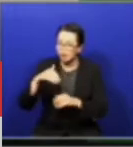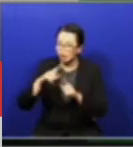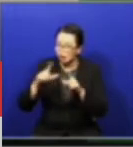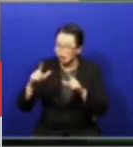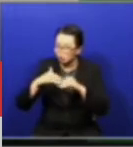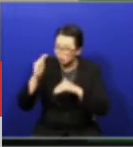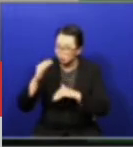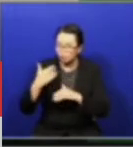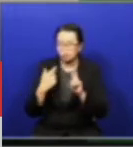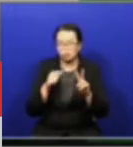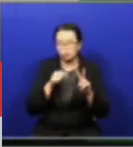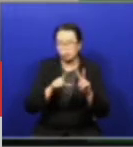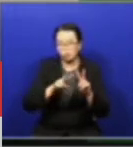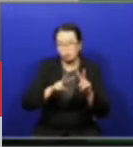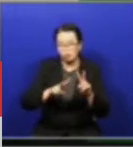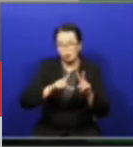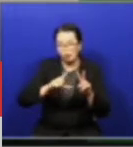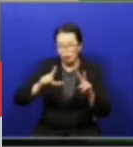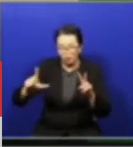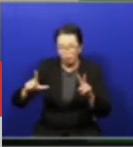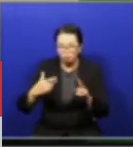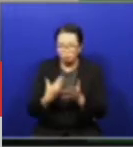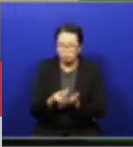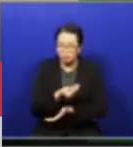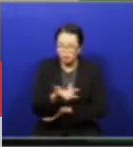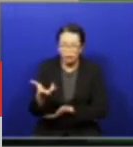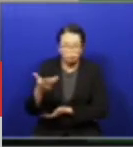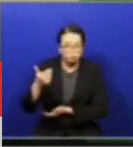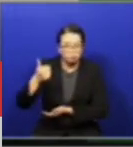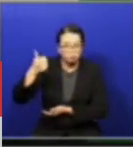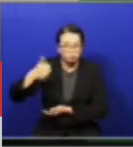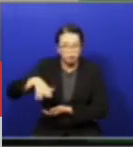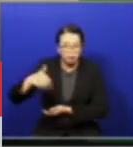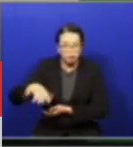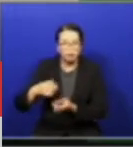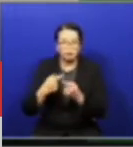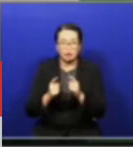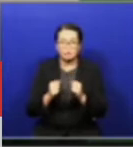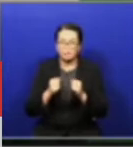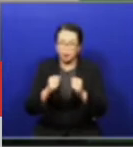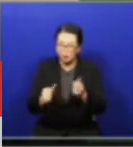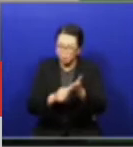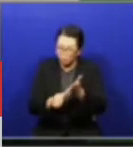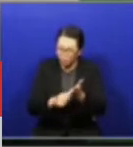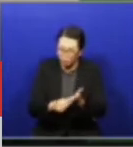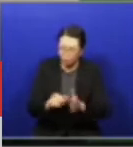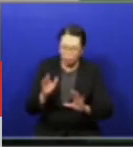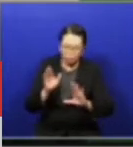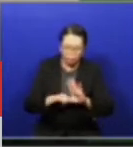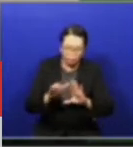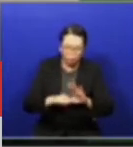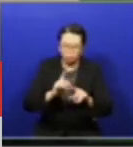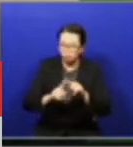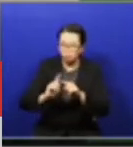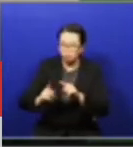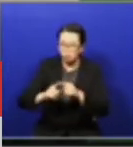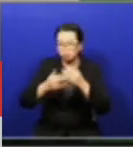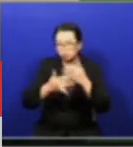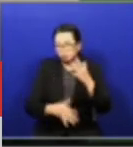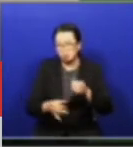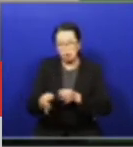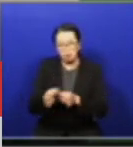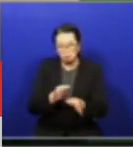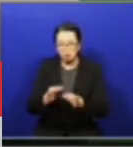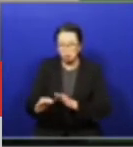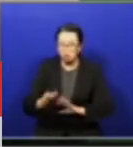งิน 2.2 ล้านล้านบาทแจกไม่ได้แต่ท่านก็พยายามชี้แจงครับว่ามีมาขึ้นทะเบียนโน่นนี่นั่นในห้องประชุมแหละครับชี้แจงกันไปหม